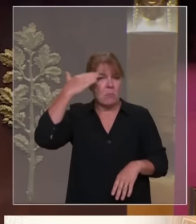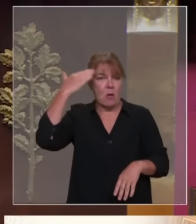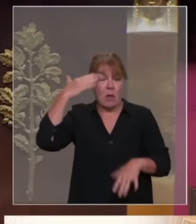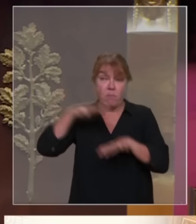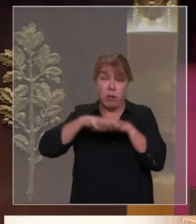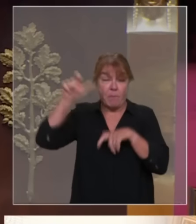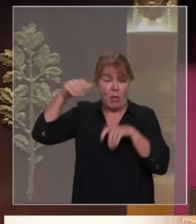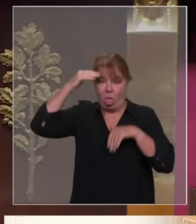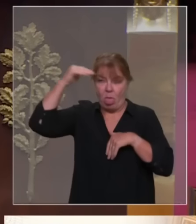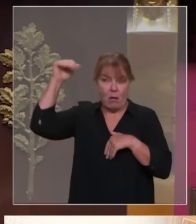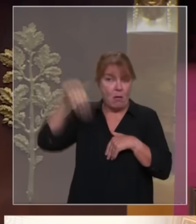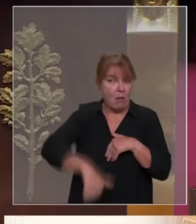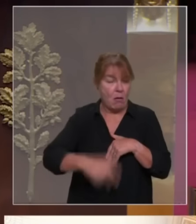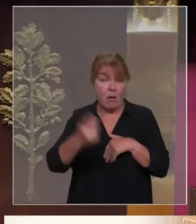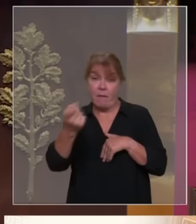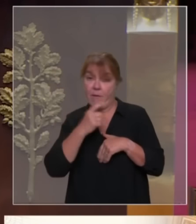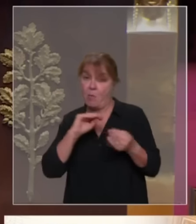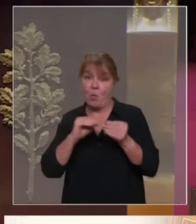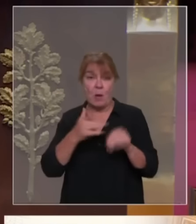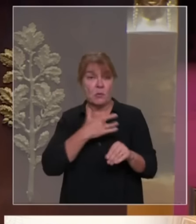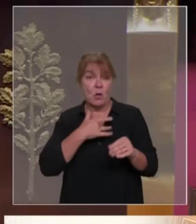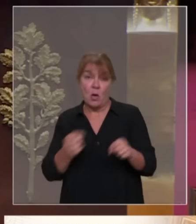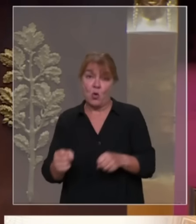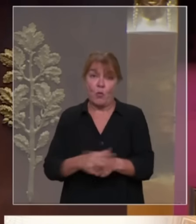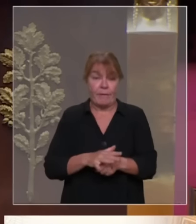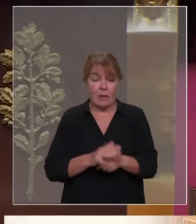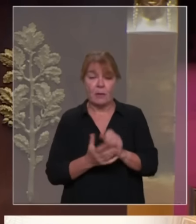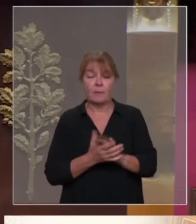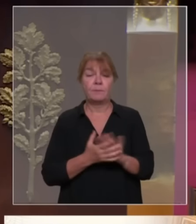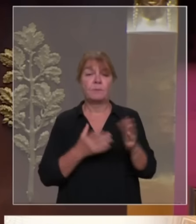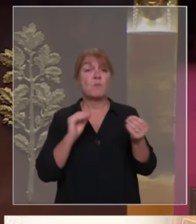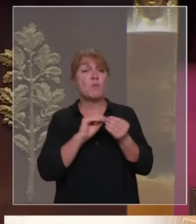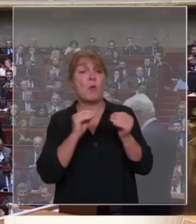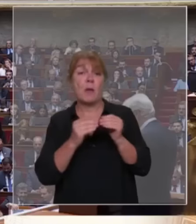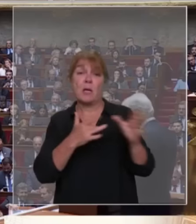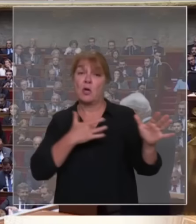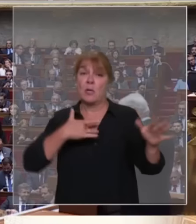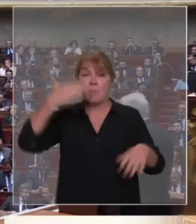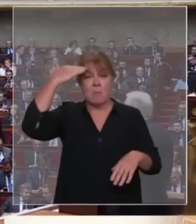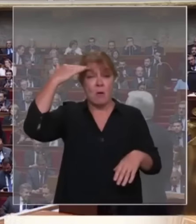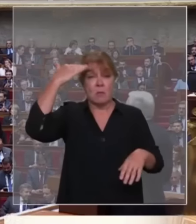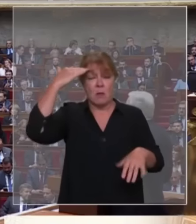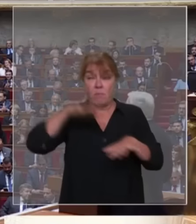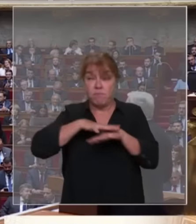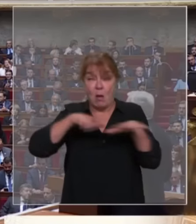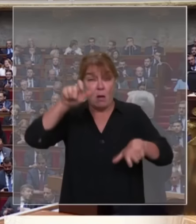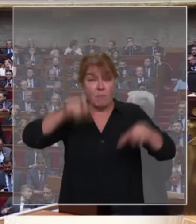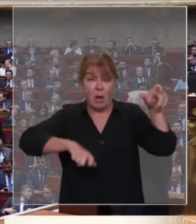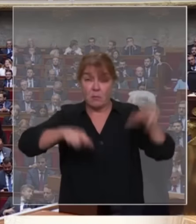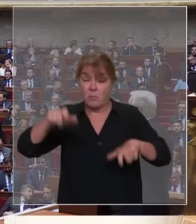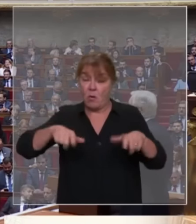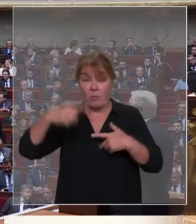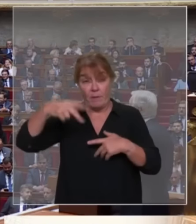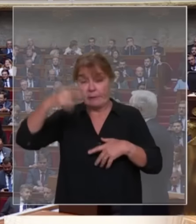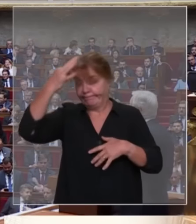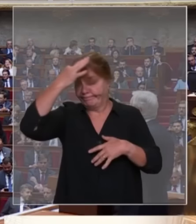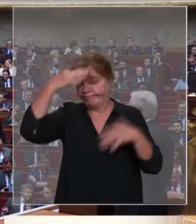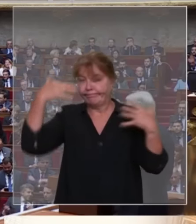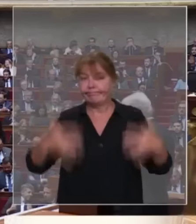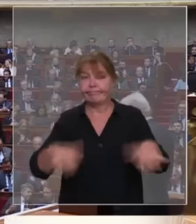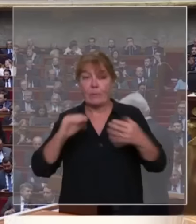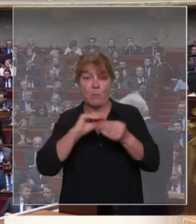de Français et de Françaises. Les problèmes de santé mentale touchent un Français sur cinq.